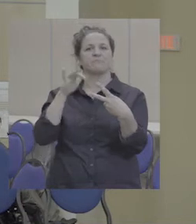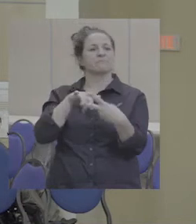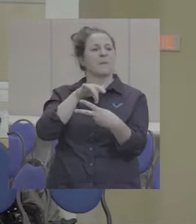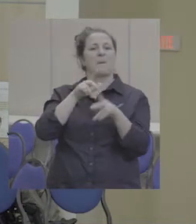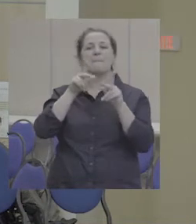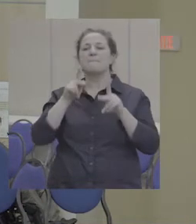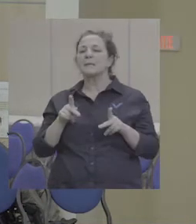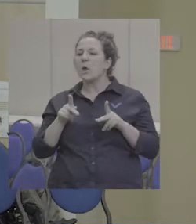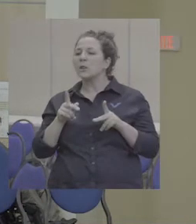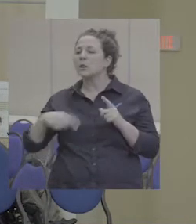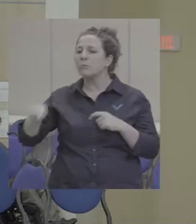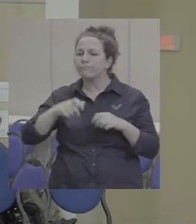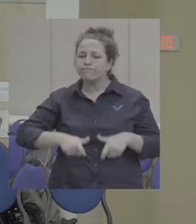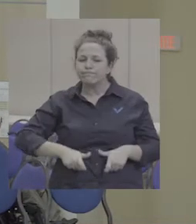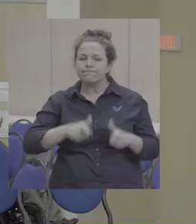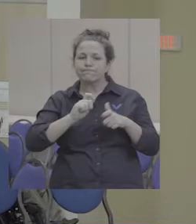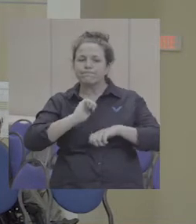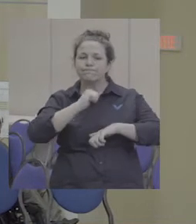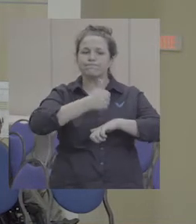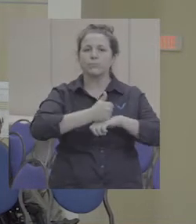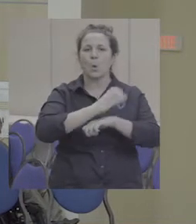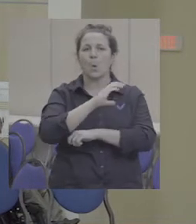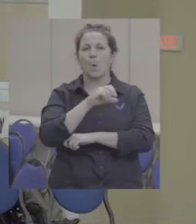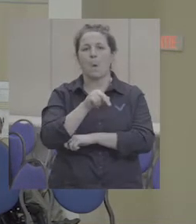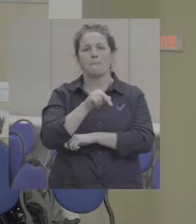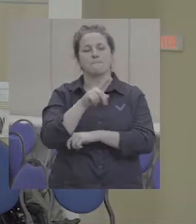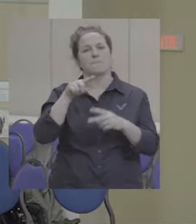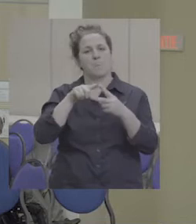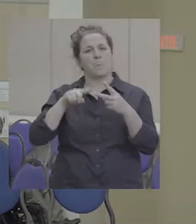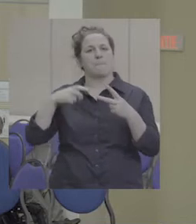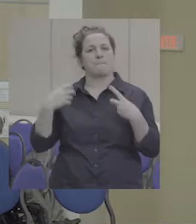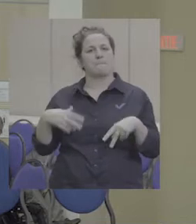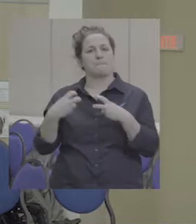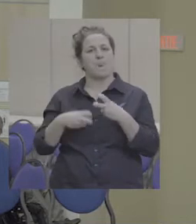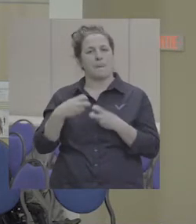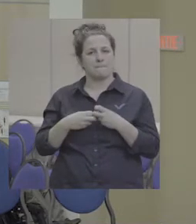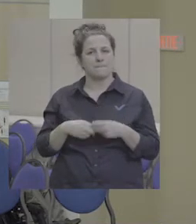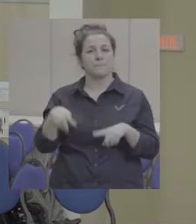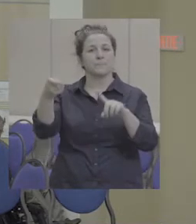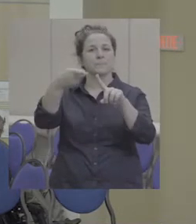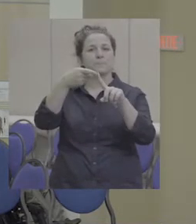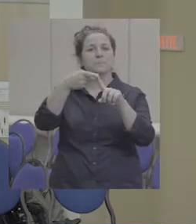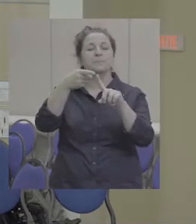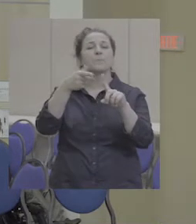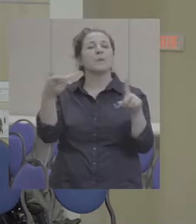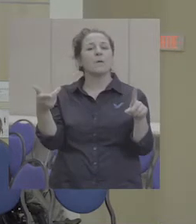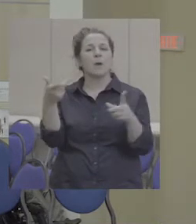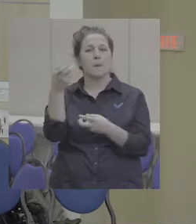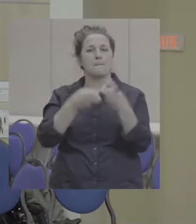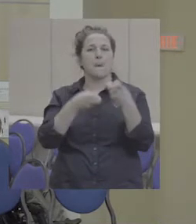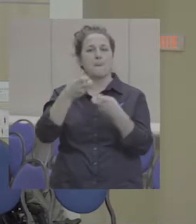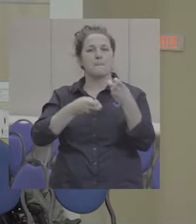qui développent des projets de coopérative. Le premier... on a un problème